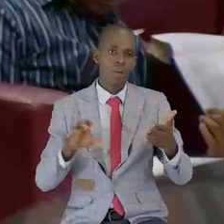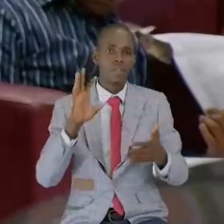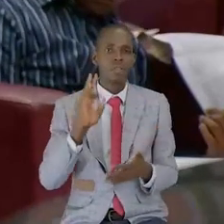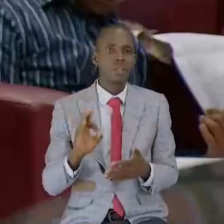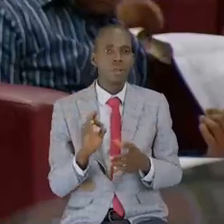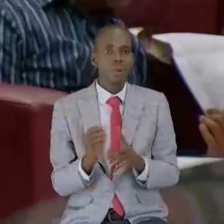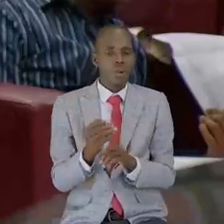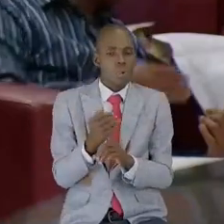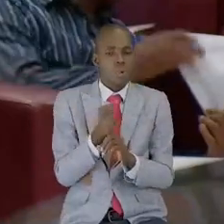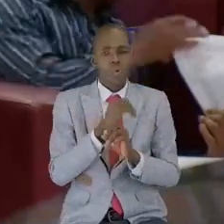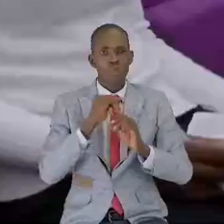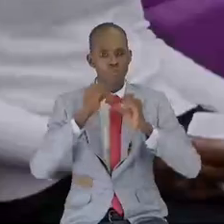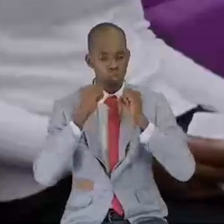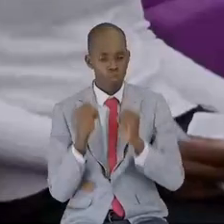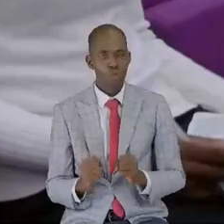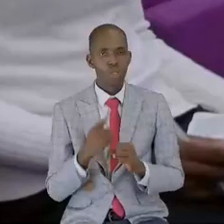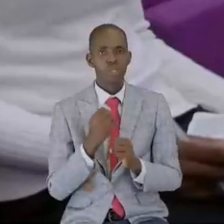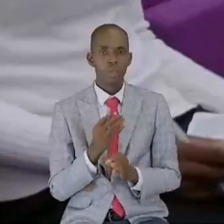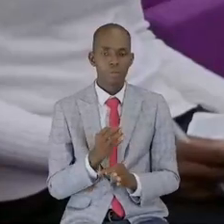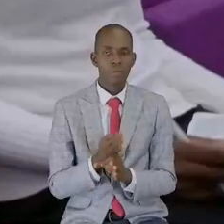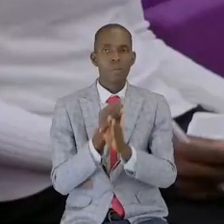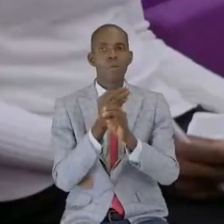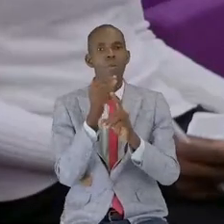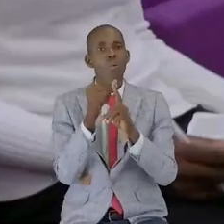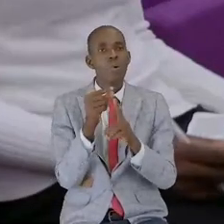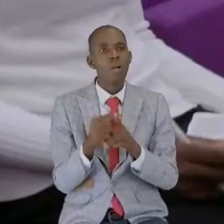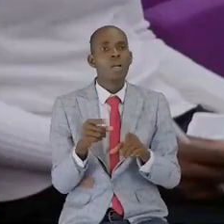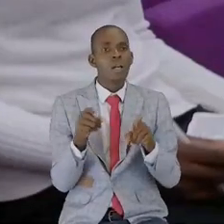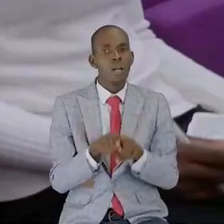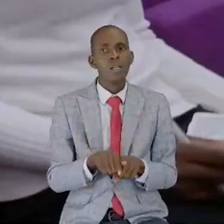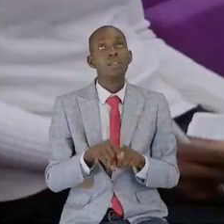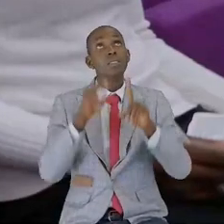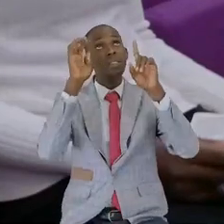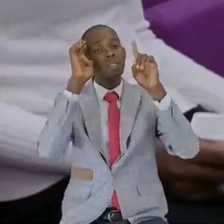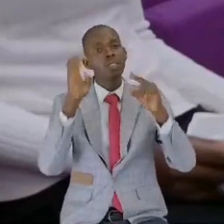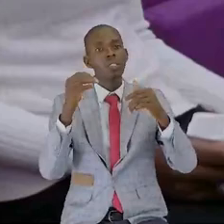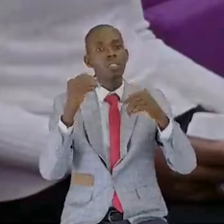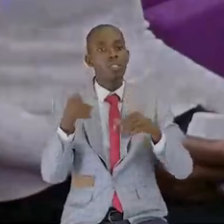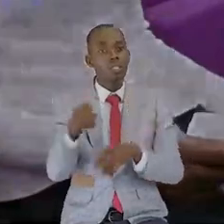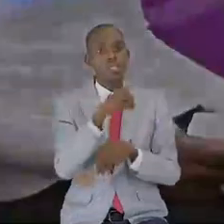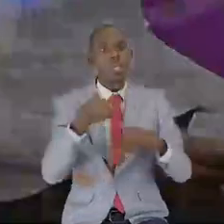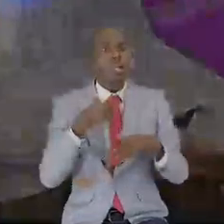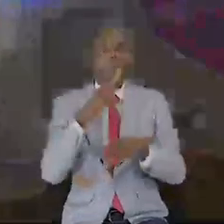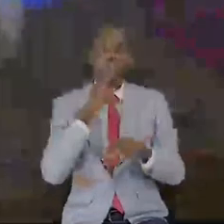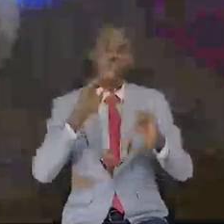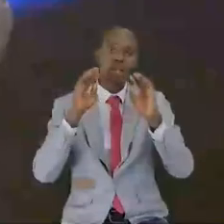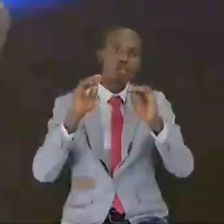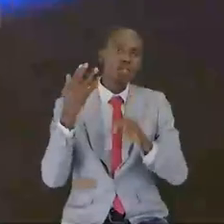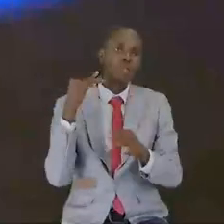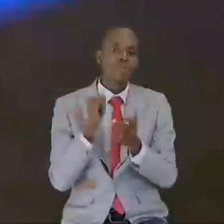9. Attaché à la vraie parole telle qu'elle a été enseignée, afin d'être